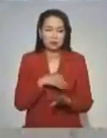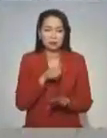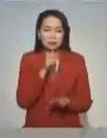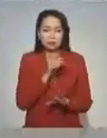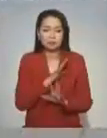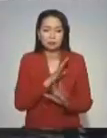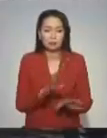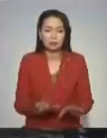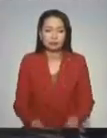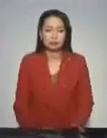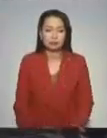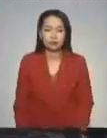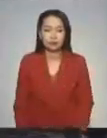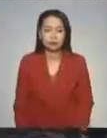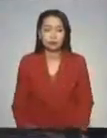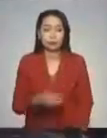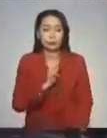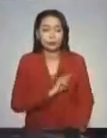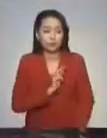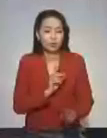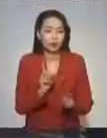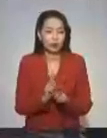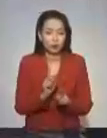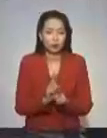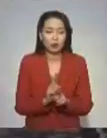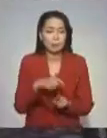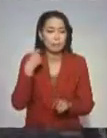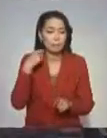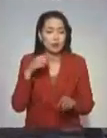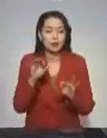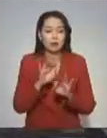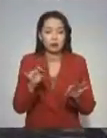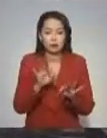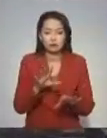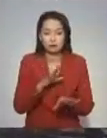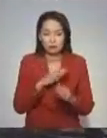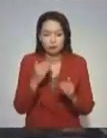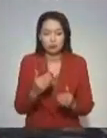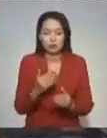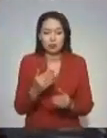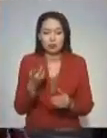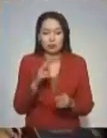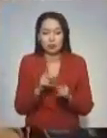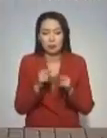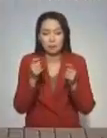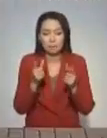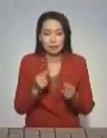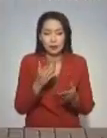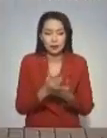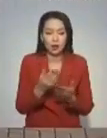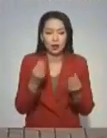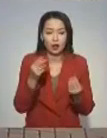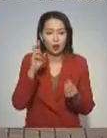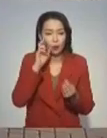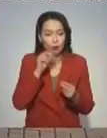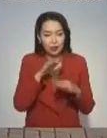жоқ та бізде. Жүйенің жүйесі жұмыс істеп тұрғанын президент жолдауда сынғалды. Қазір екі пакет түрі бар. Яғни қаржы мемлекеттен